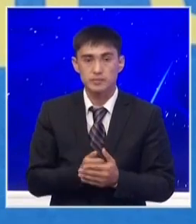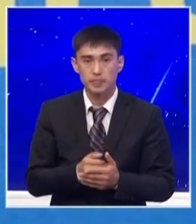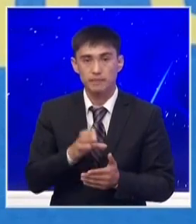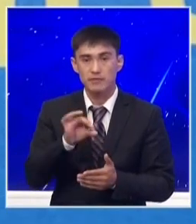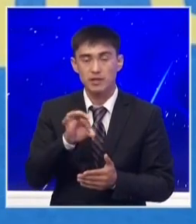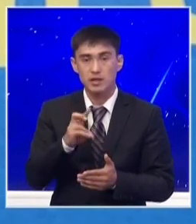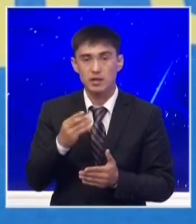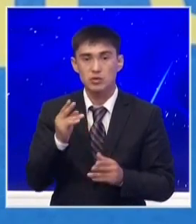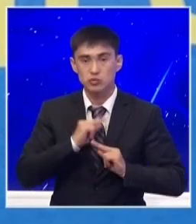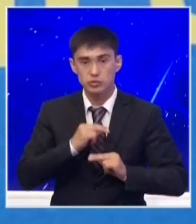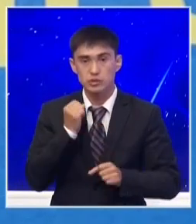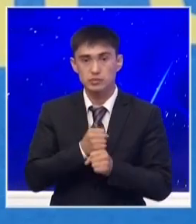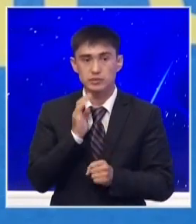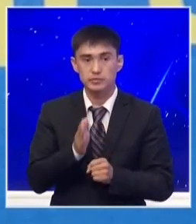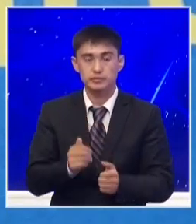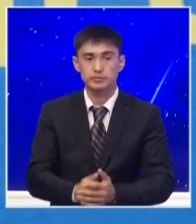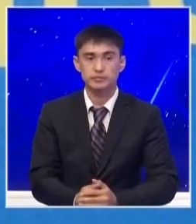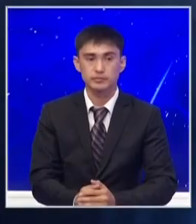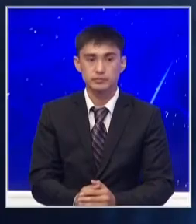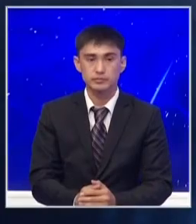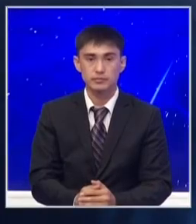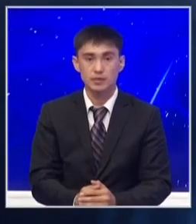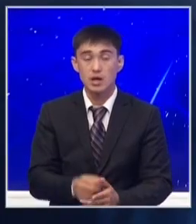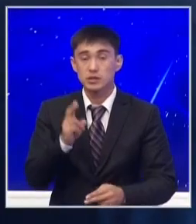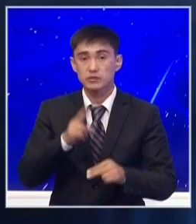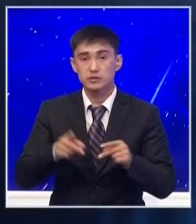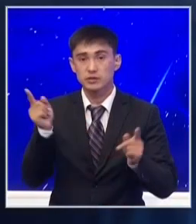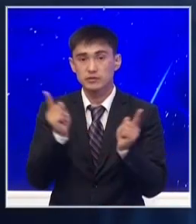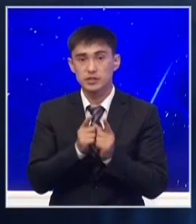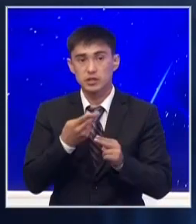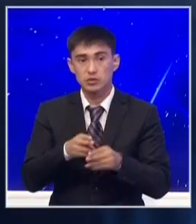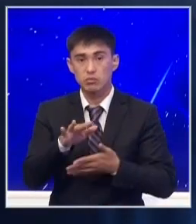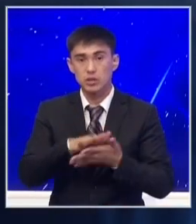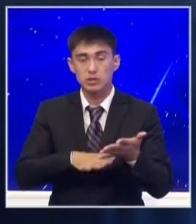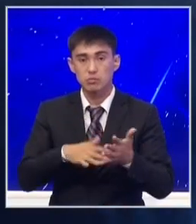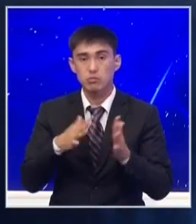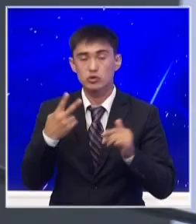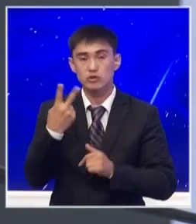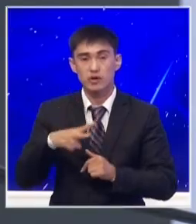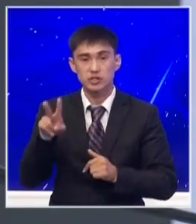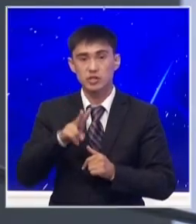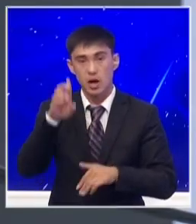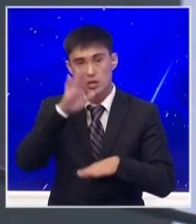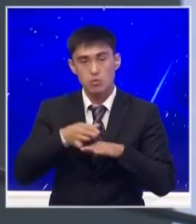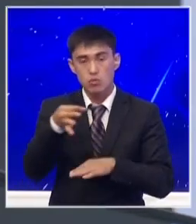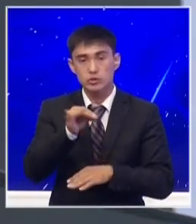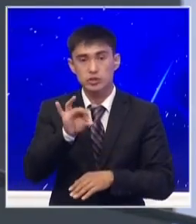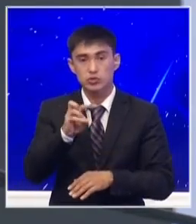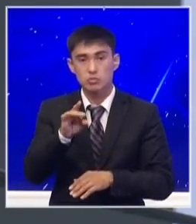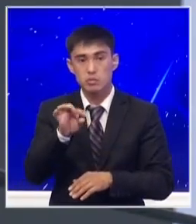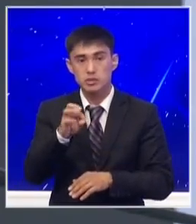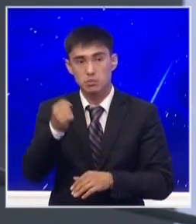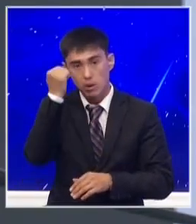Светлана, чем стоимость? В завершении встречи, которая продлилась больше 2 часов, аким области ЖТСУ Бейбит